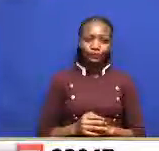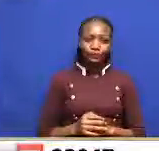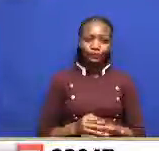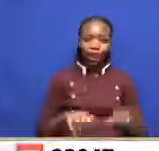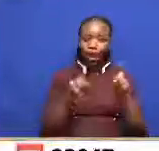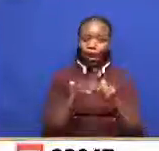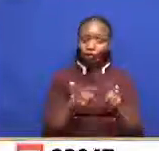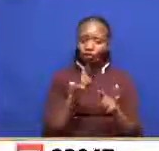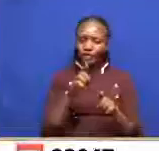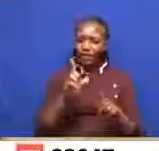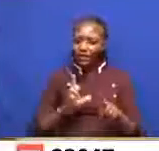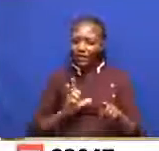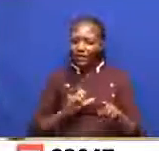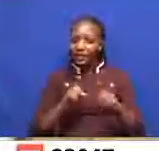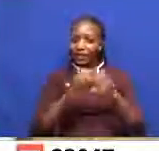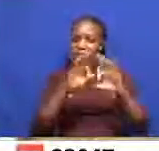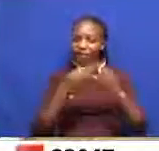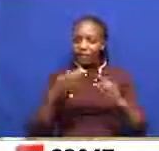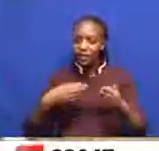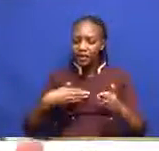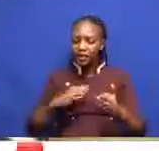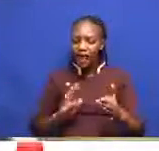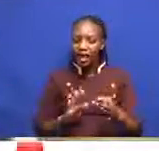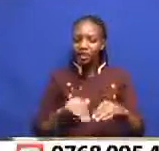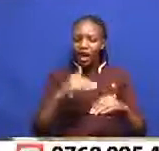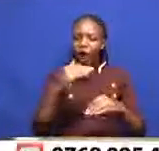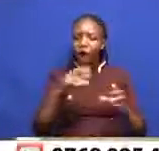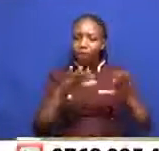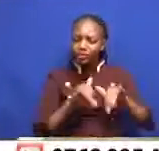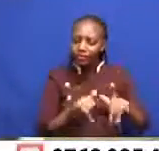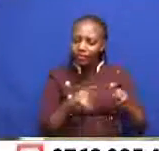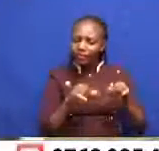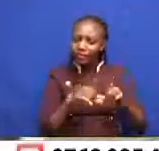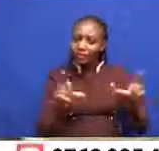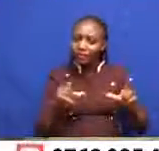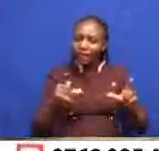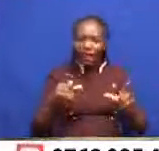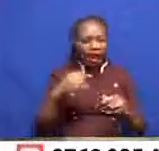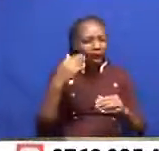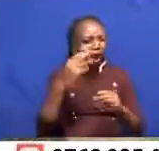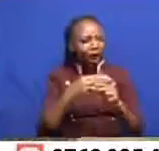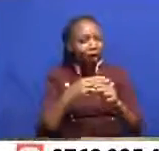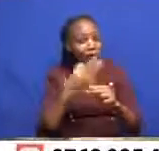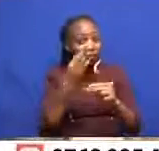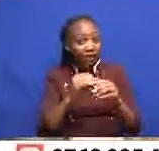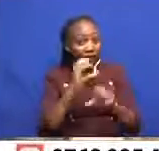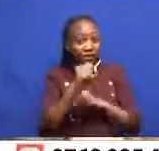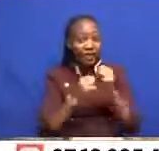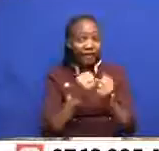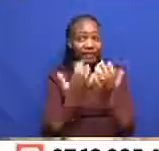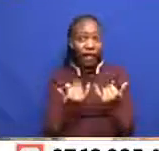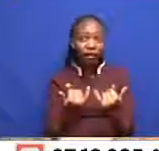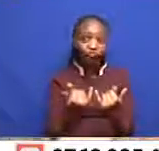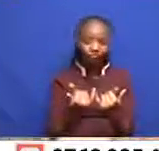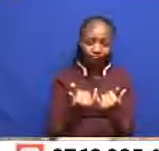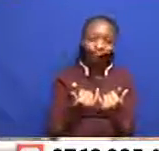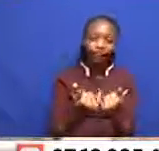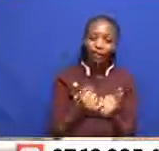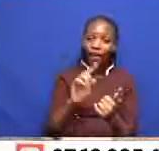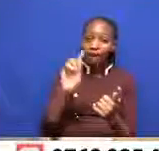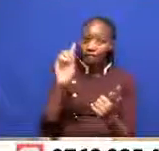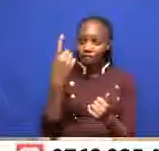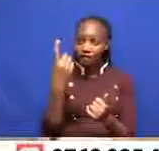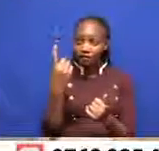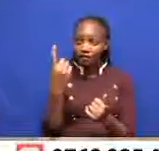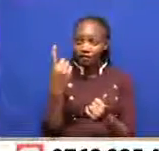Mwanamke huyu pamoja na familia yake wamekuwa wakiishi katika shamba hili kwa zaidi ya miaka 30 sasa. Kitu ya kwanza tukitoka hapa ni